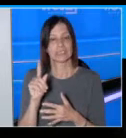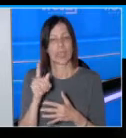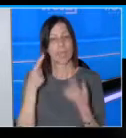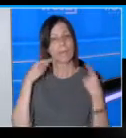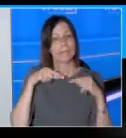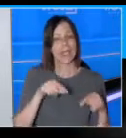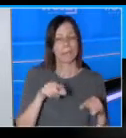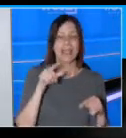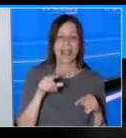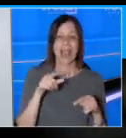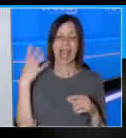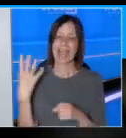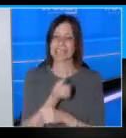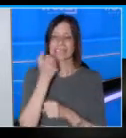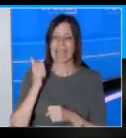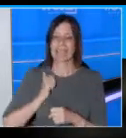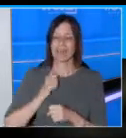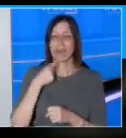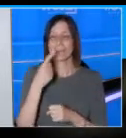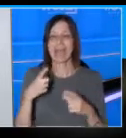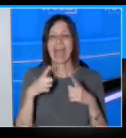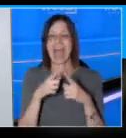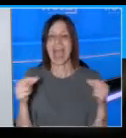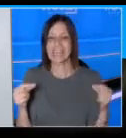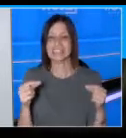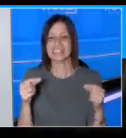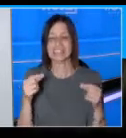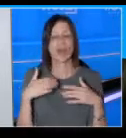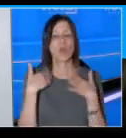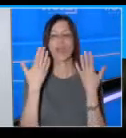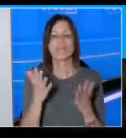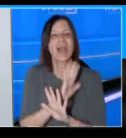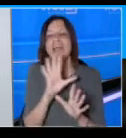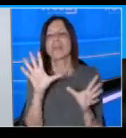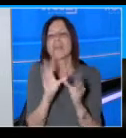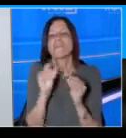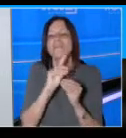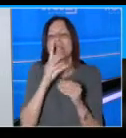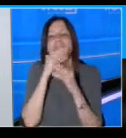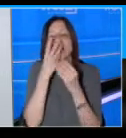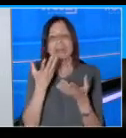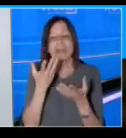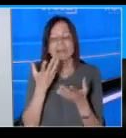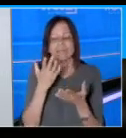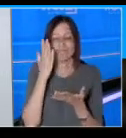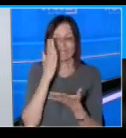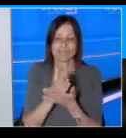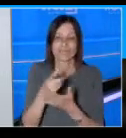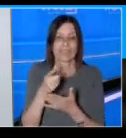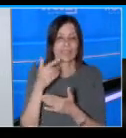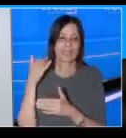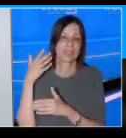במקביל מול ההישג הצבאי, כי אמרתי לך, עזה הוקרבה. אין לנו עם מי לדבר. בצומת הזאת נכנס גם